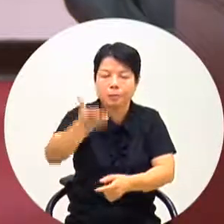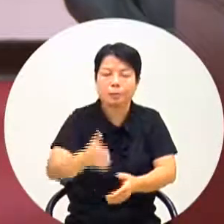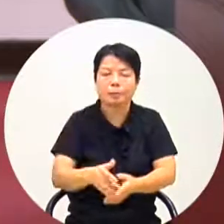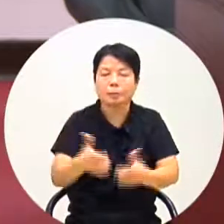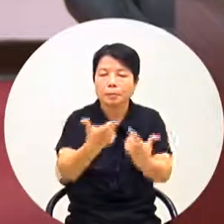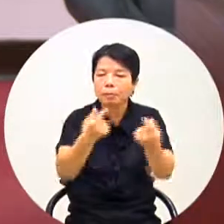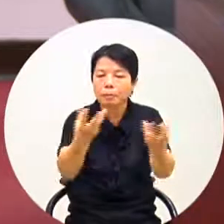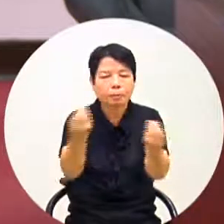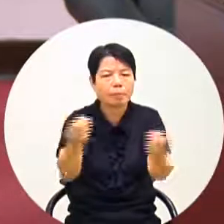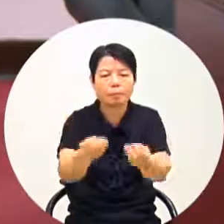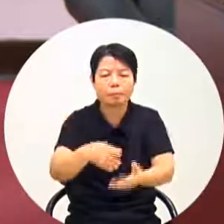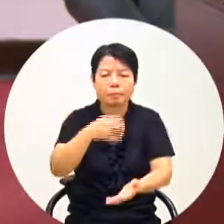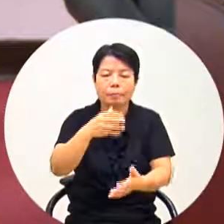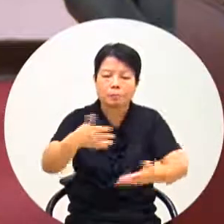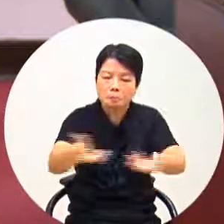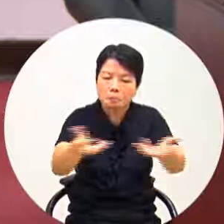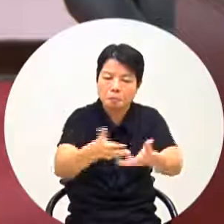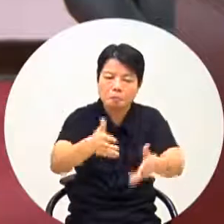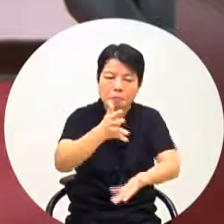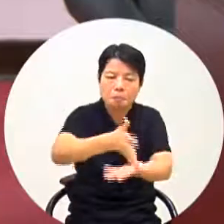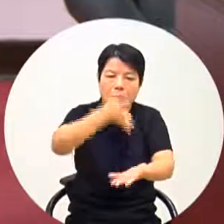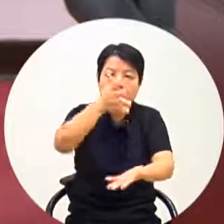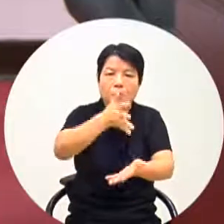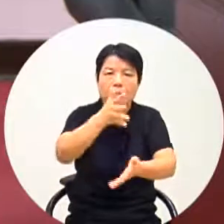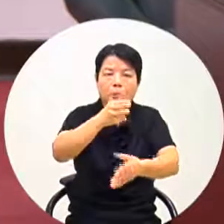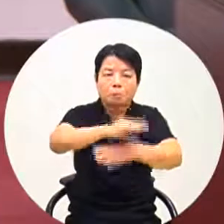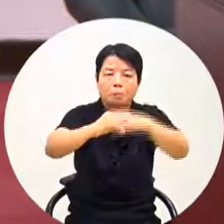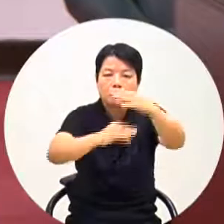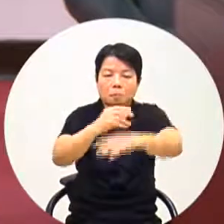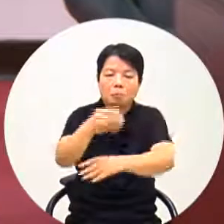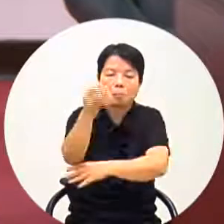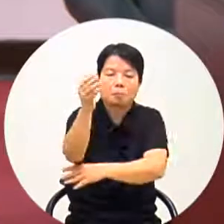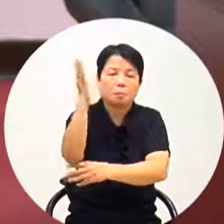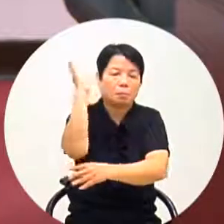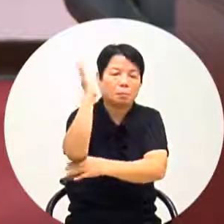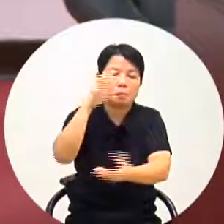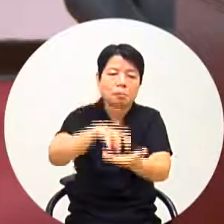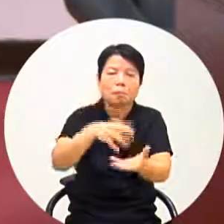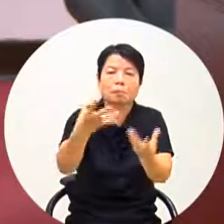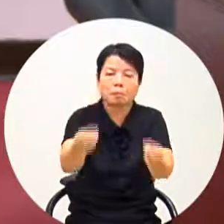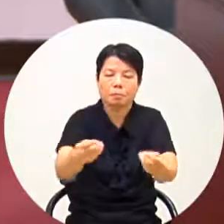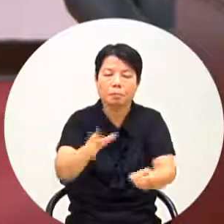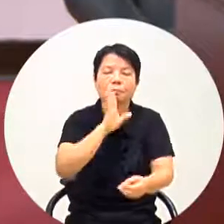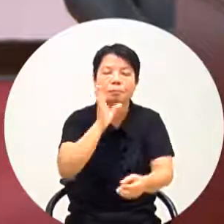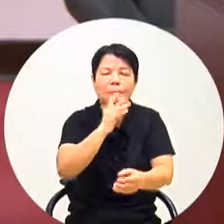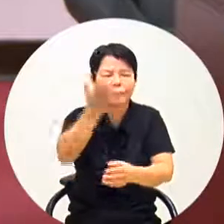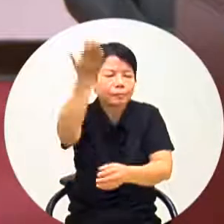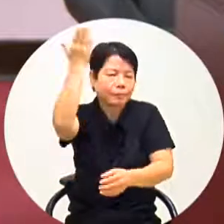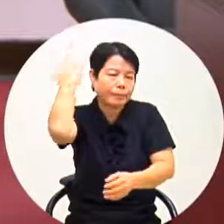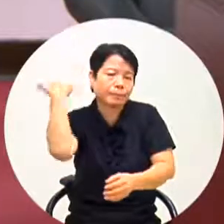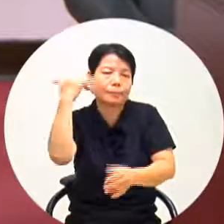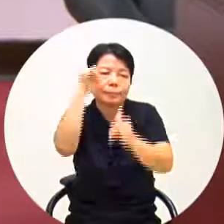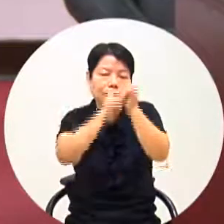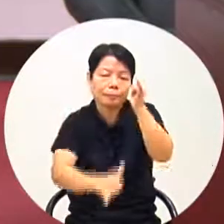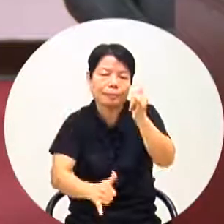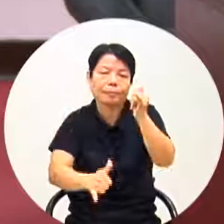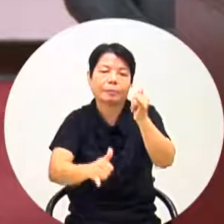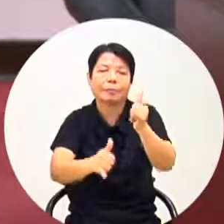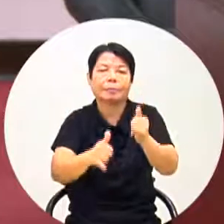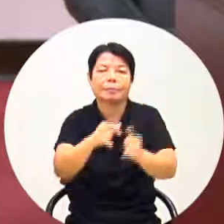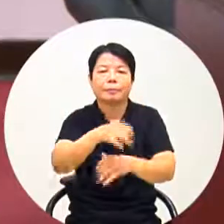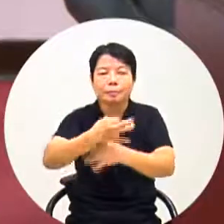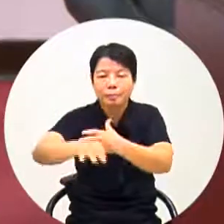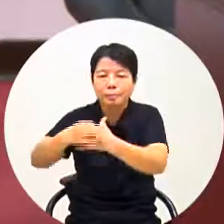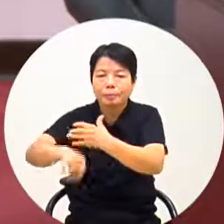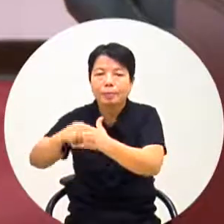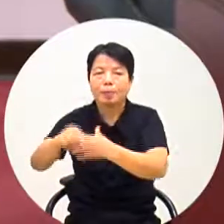使用执照，这是历史时空背景所造成的一个状况啊，绝不是绝不